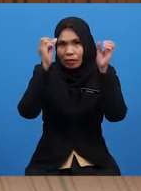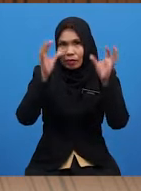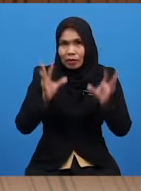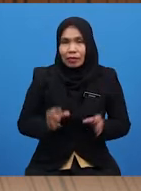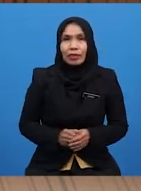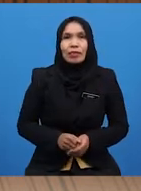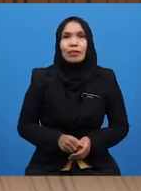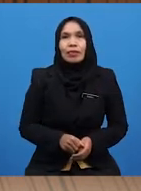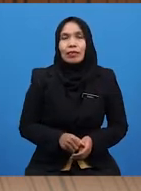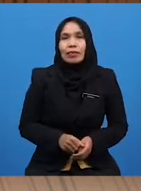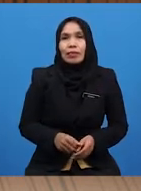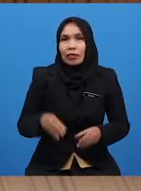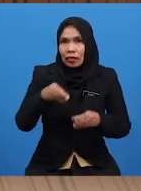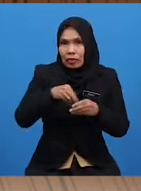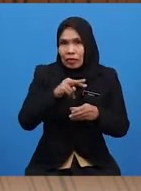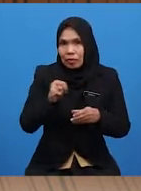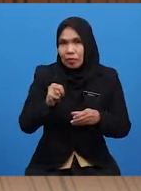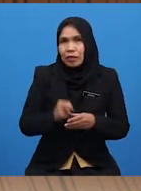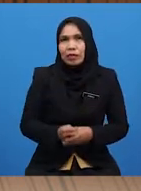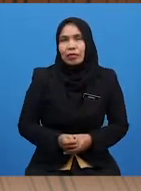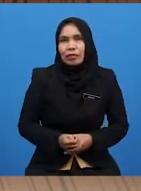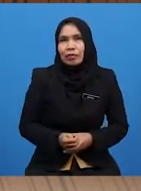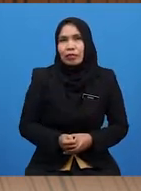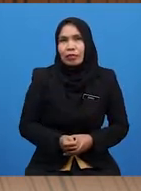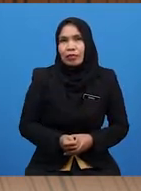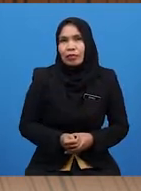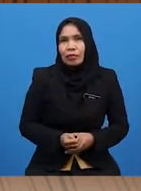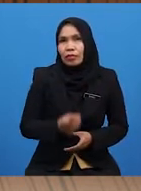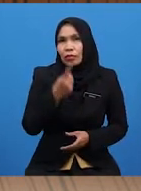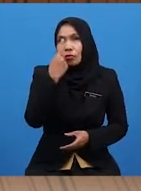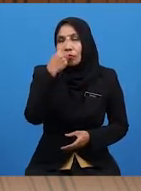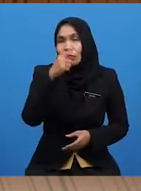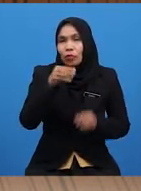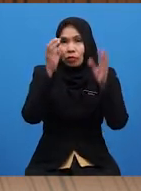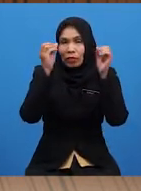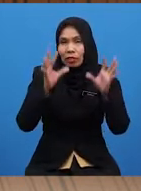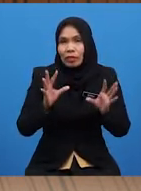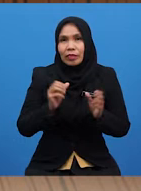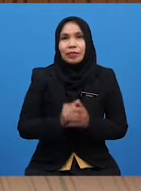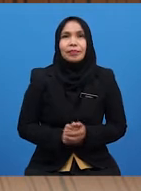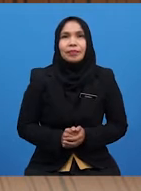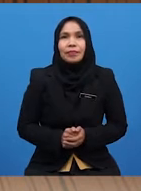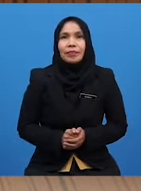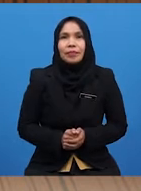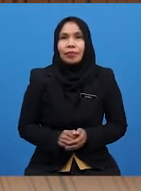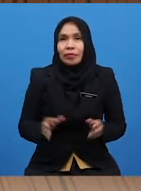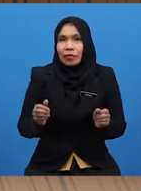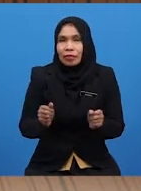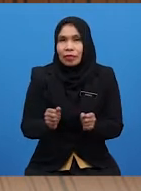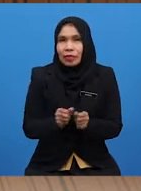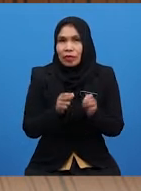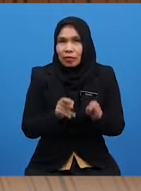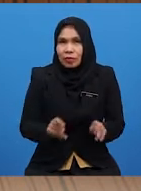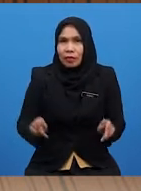penyusunan untuk menghias ruang dalaman dengan mementingkan aspek fungsi Citra